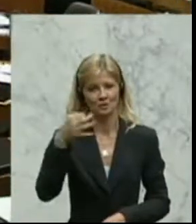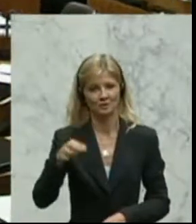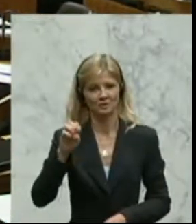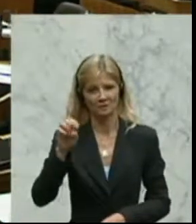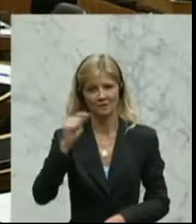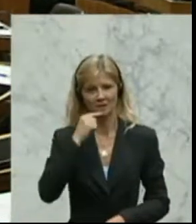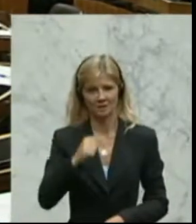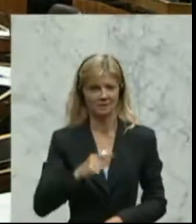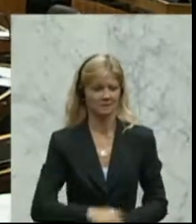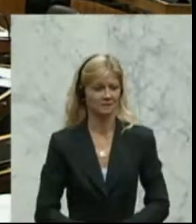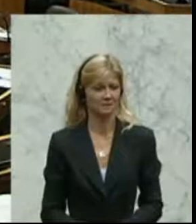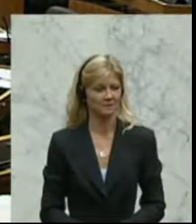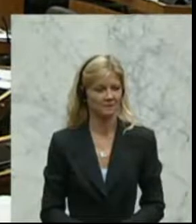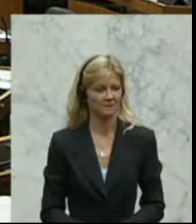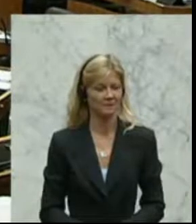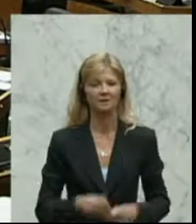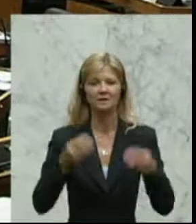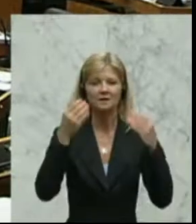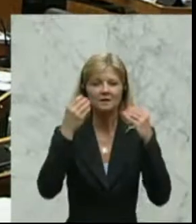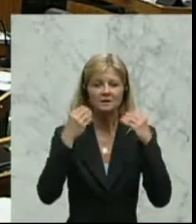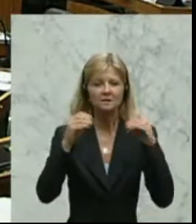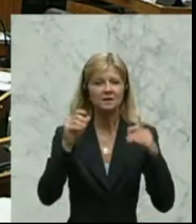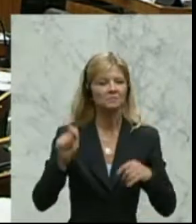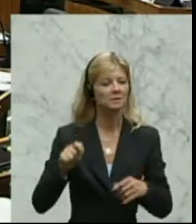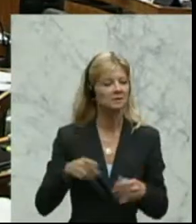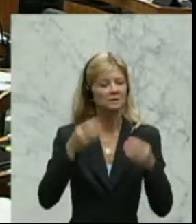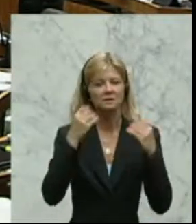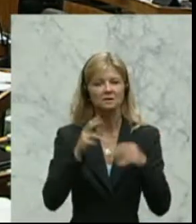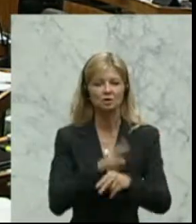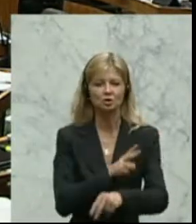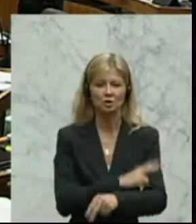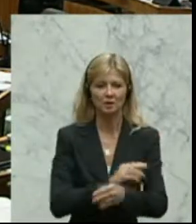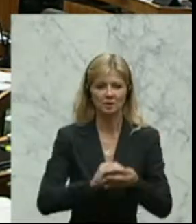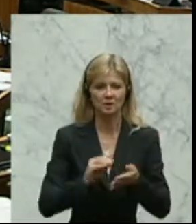Sehr geehrter Präsident, sehr geehrter Staatssekretär, geschätzte Damen und Herren.